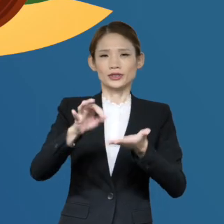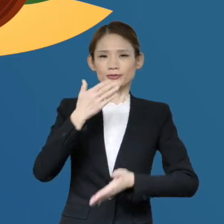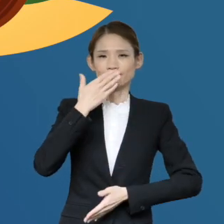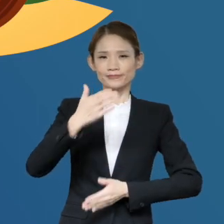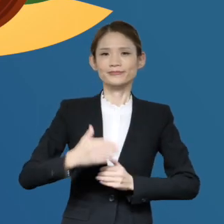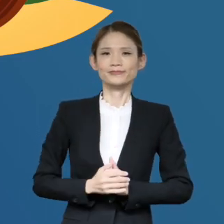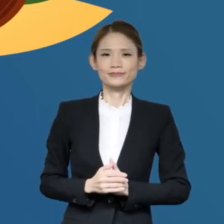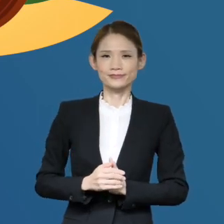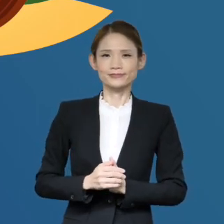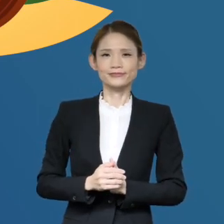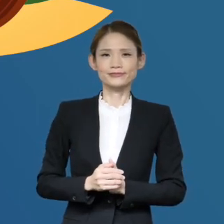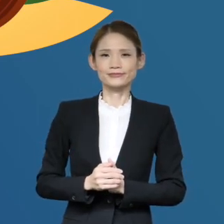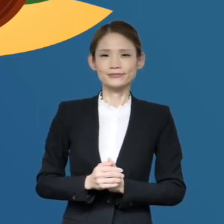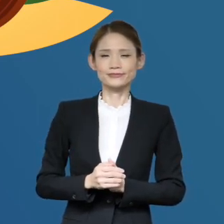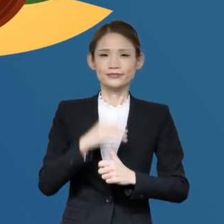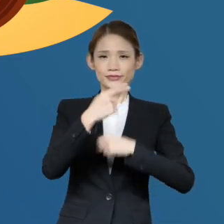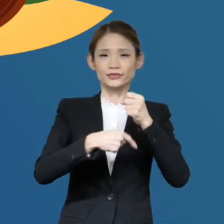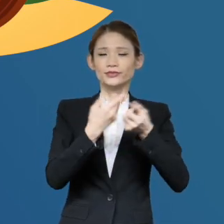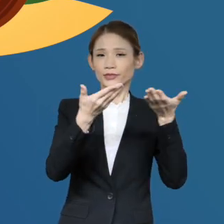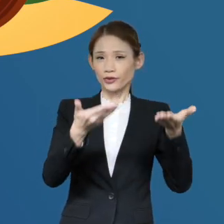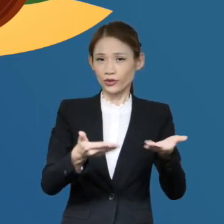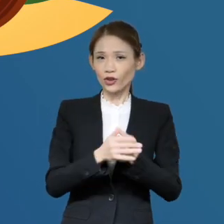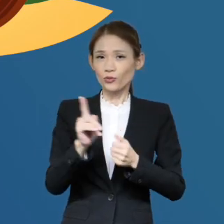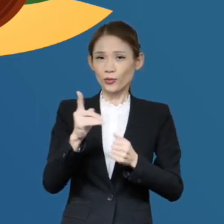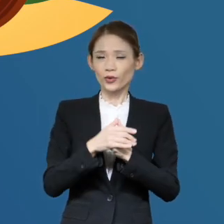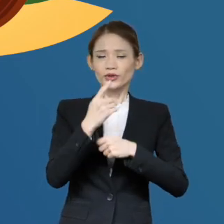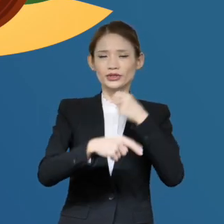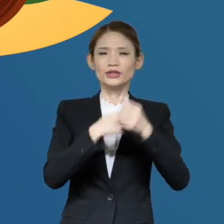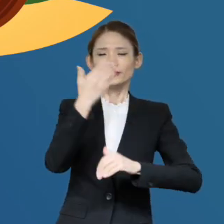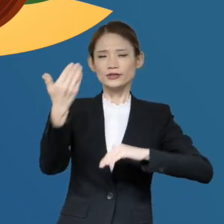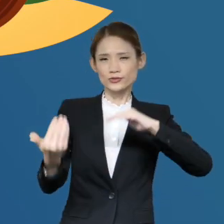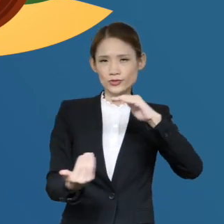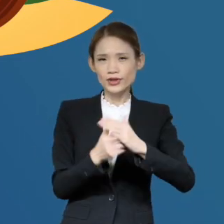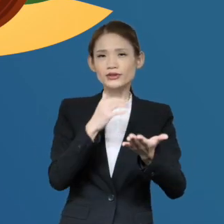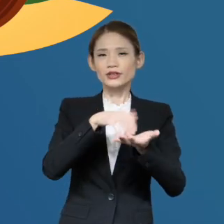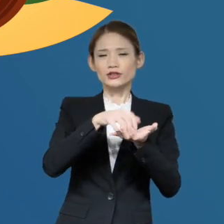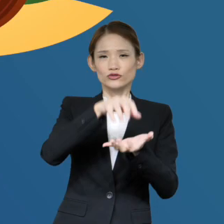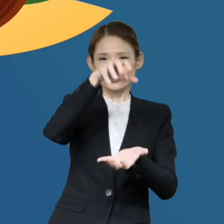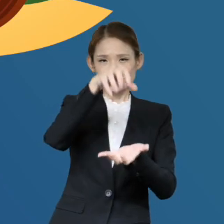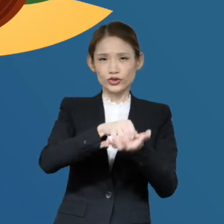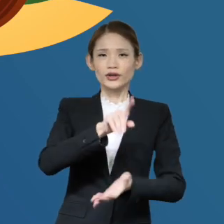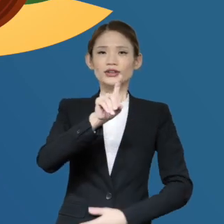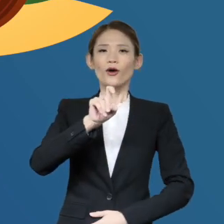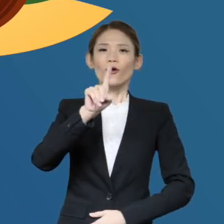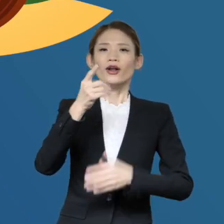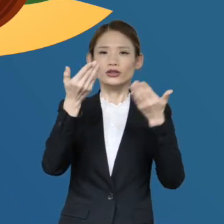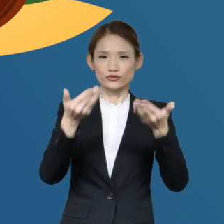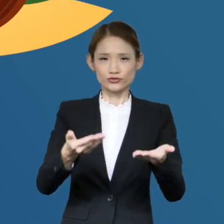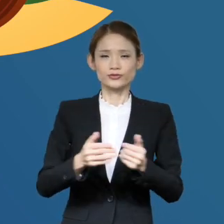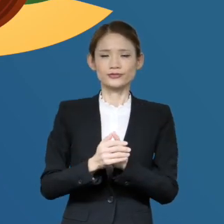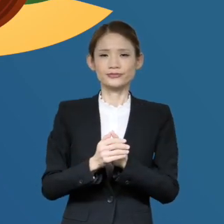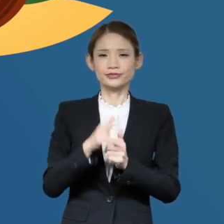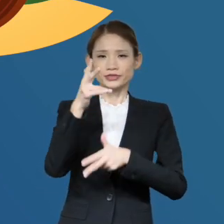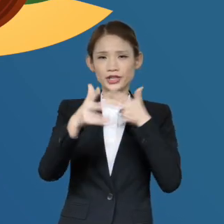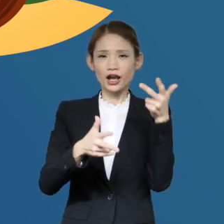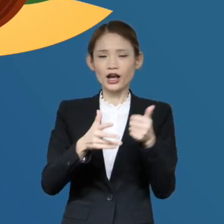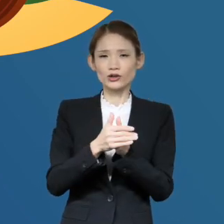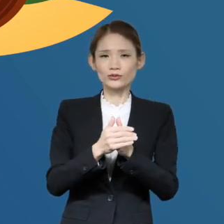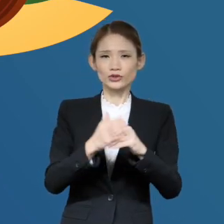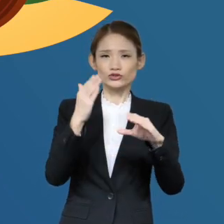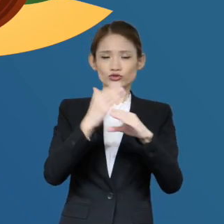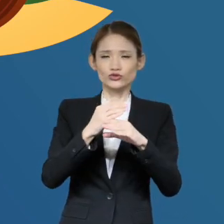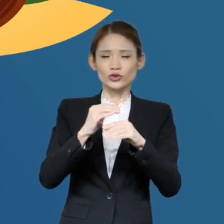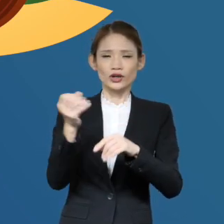사용할 수 있습니다. 연가는 1년 동안 최대 11개를 사용할 수 있습니다. 사업에